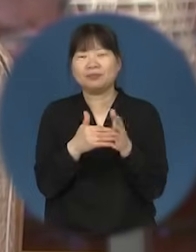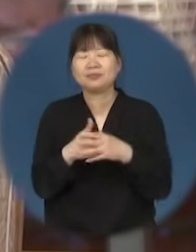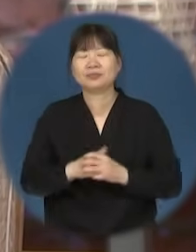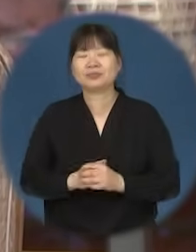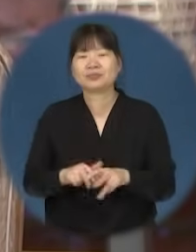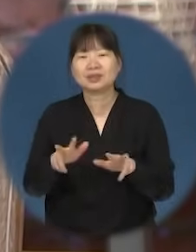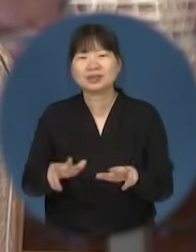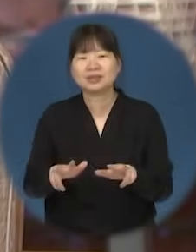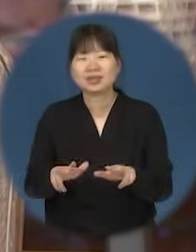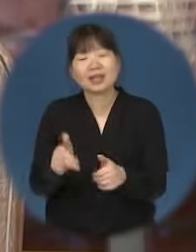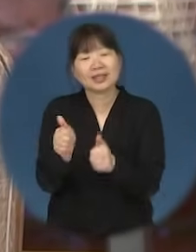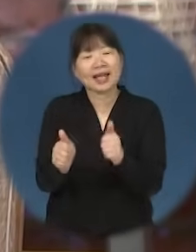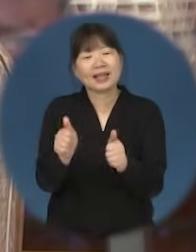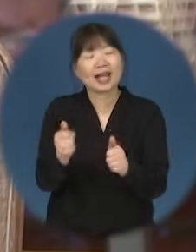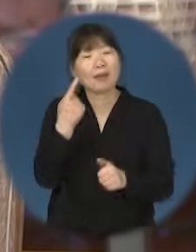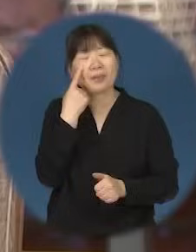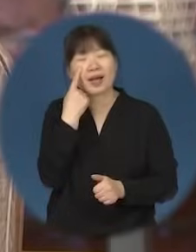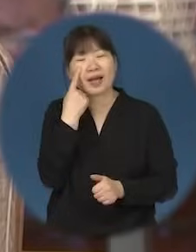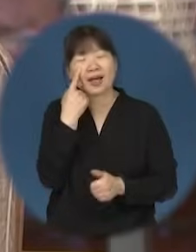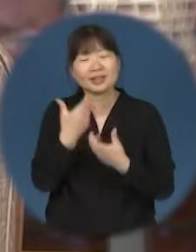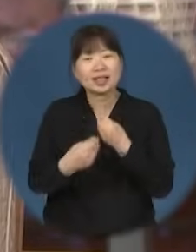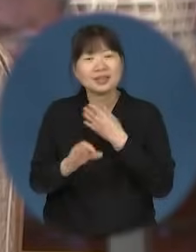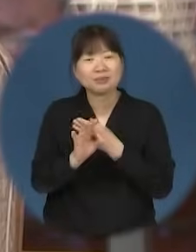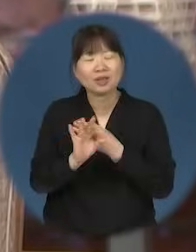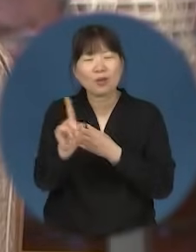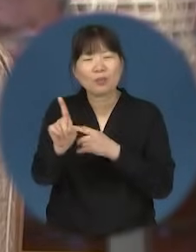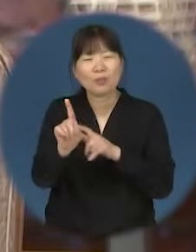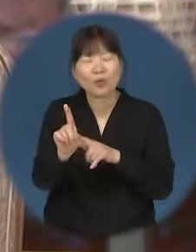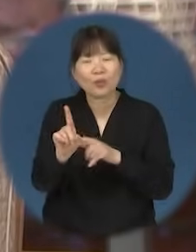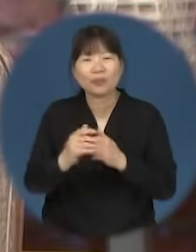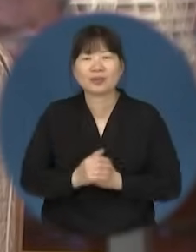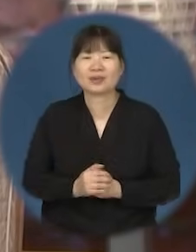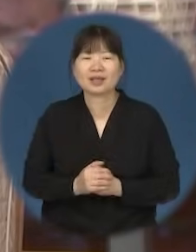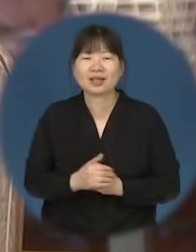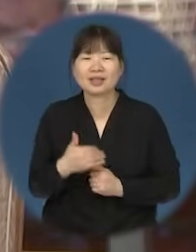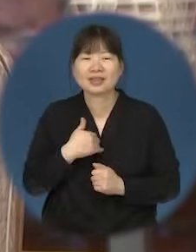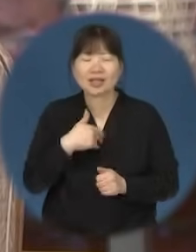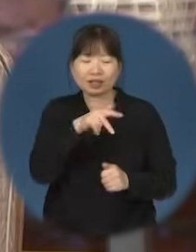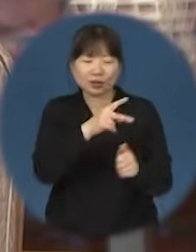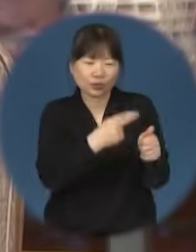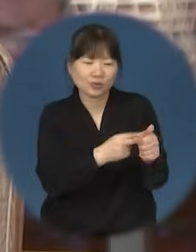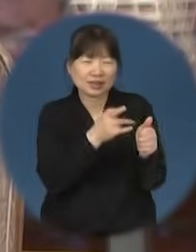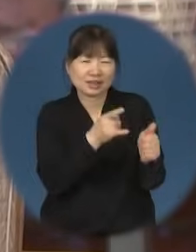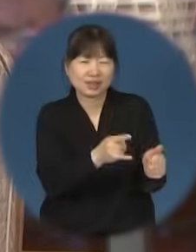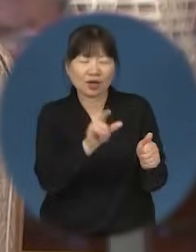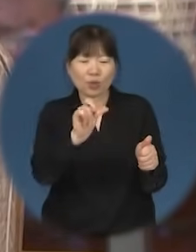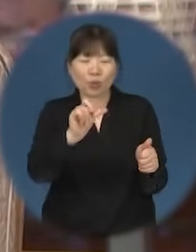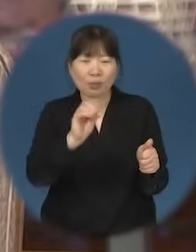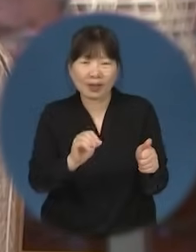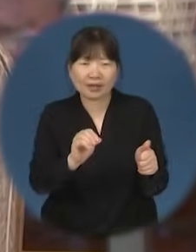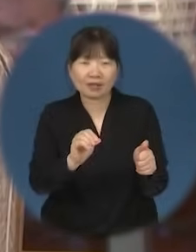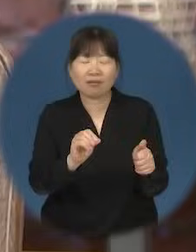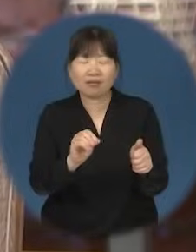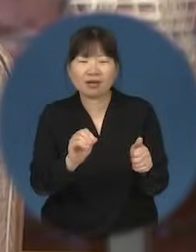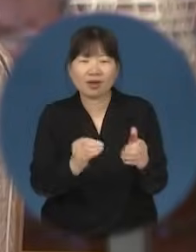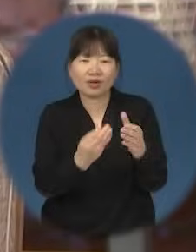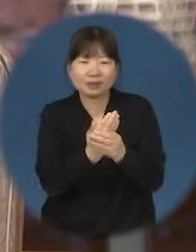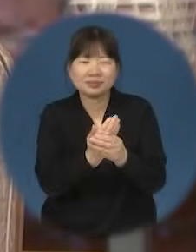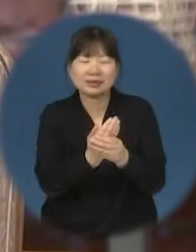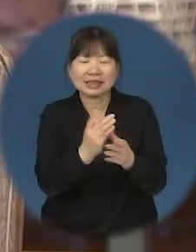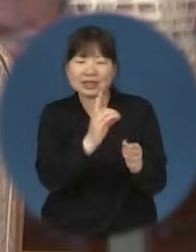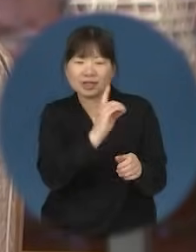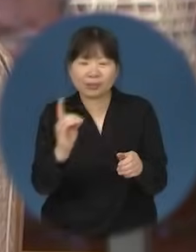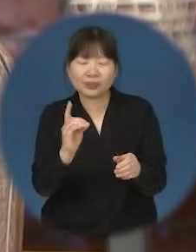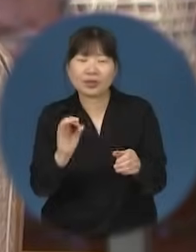그러면은 이제 한번 테스트를 하겠죠. 네. 예를 들어서 뭐 톡에서 제가 정 교수님한테 뭐 5만 원을 현금을 디지털